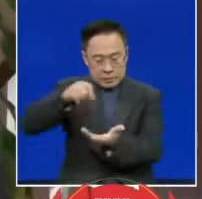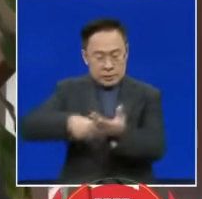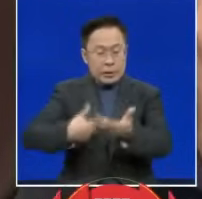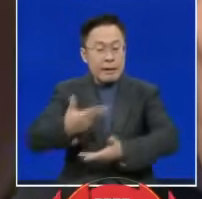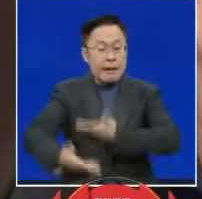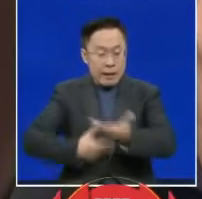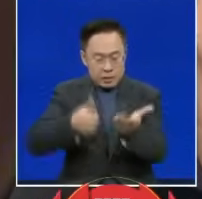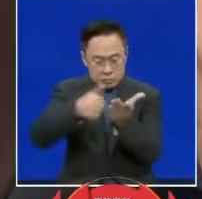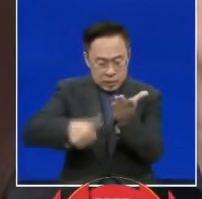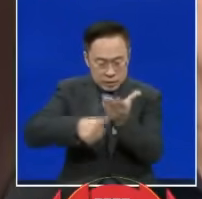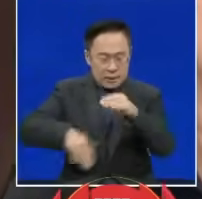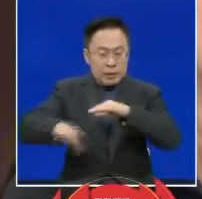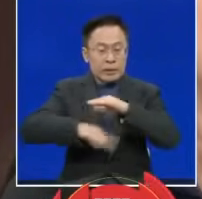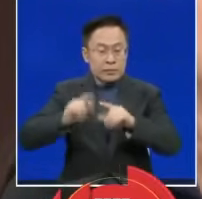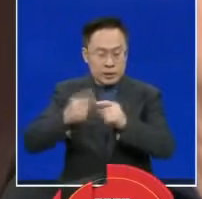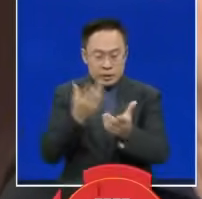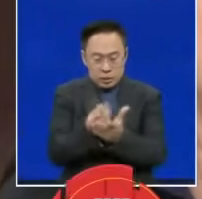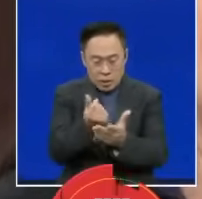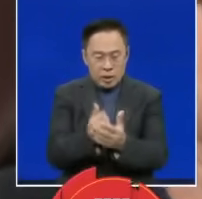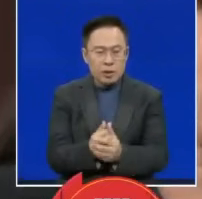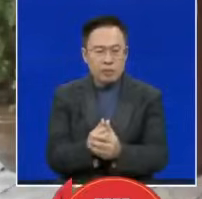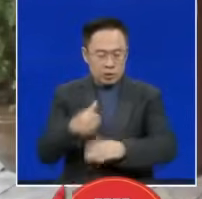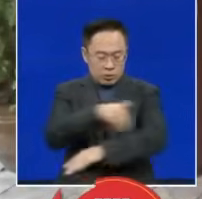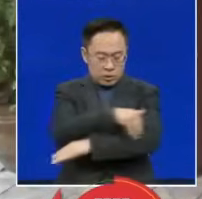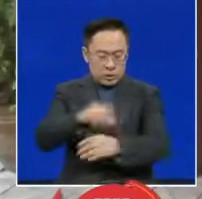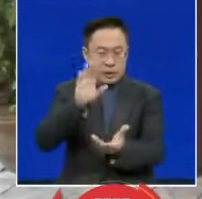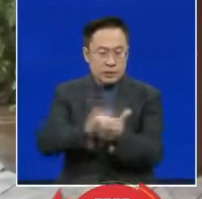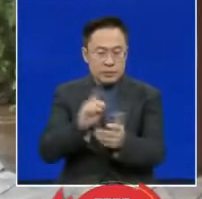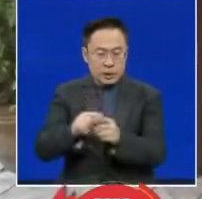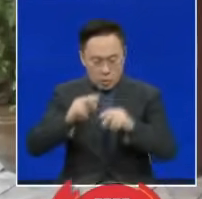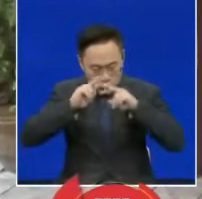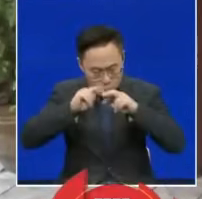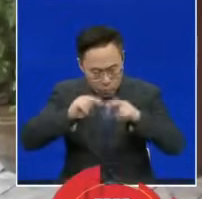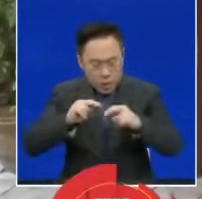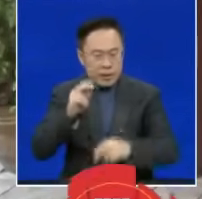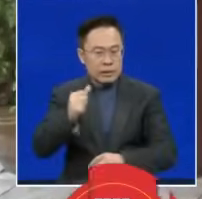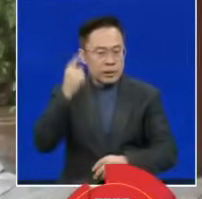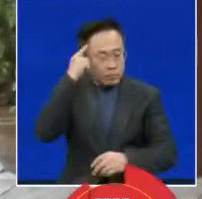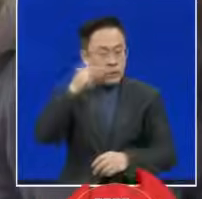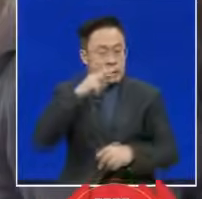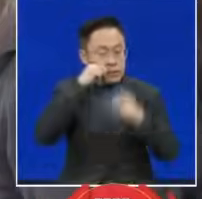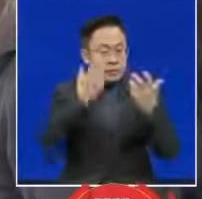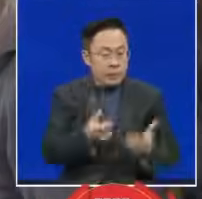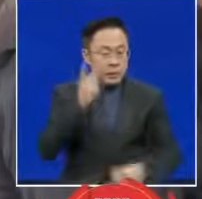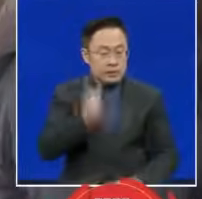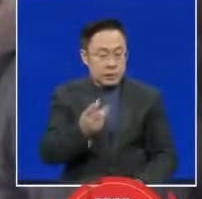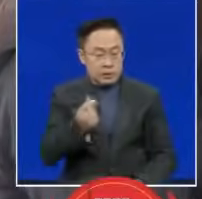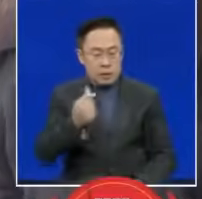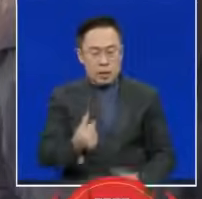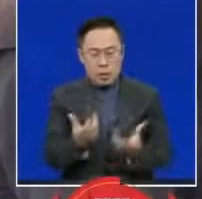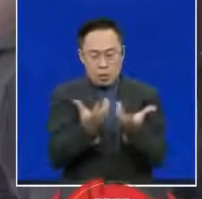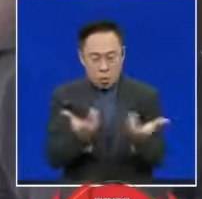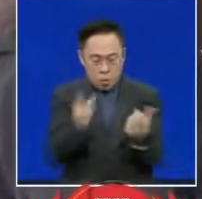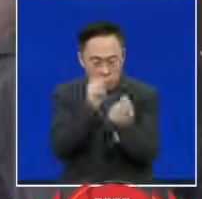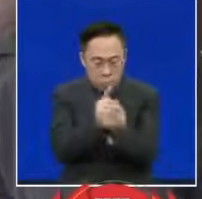เพราะเวลาช่างตวงวัดเวลาเขาคิดตังค์กันเนี่ยมันต้องคิดแล้วลงบัญชีถ้าดูจากตรงนี้ก็น่าจะไปไล่ตามได้ว่าครบไม่ครบก็ตรวจสอบกับของในสต๊อกที่